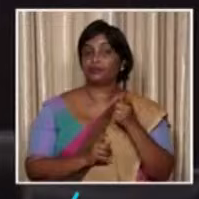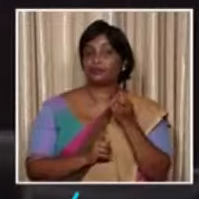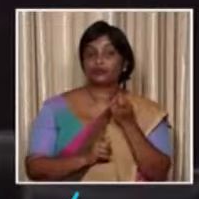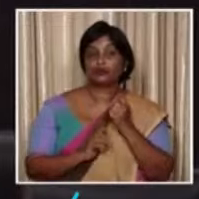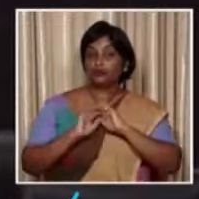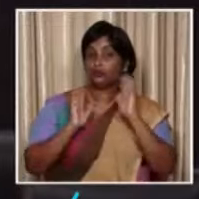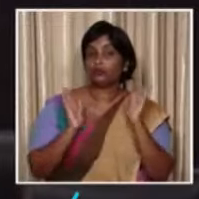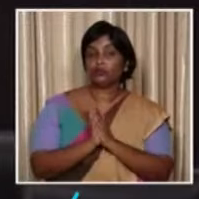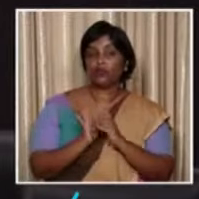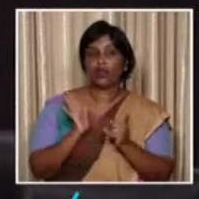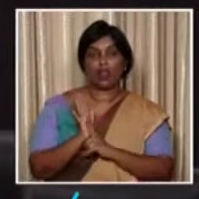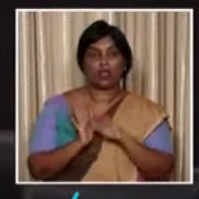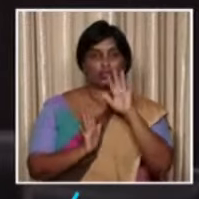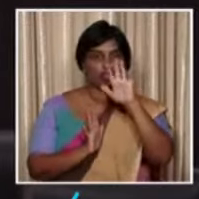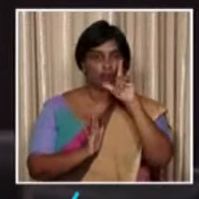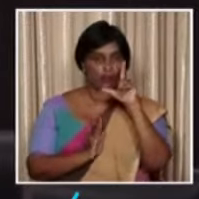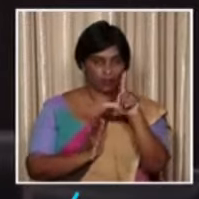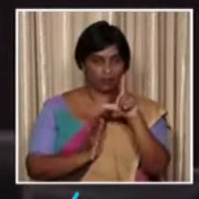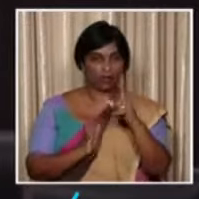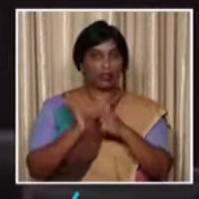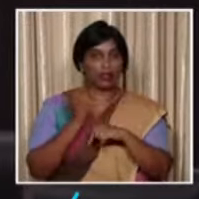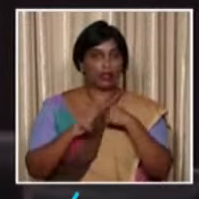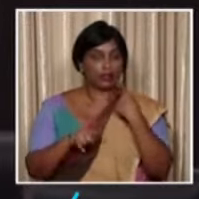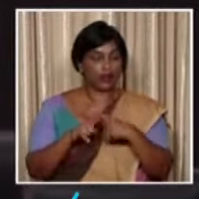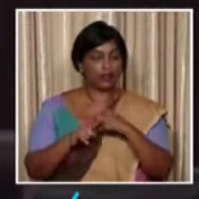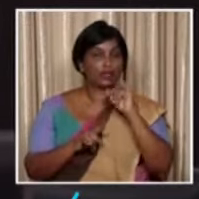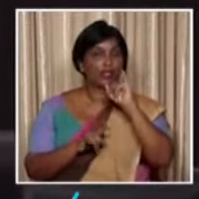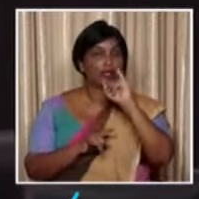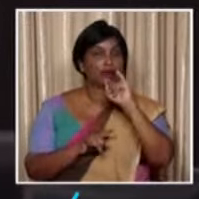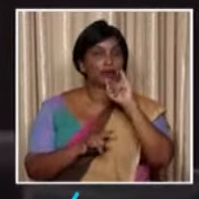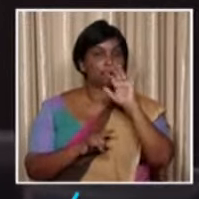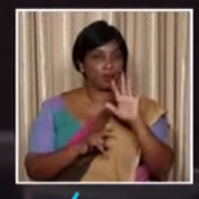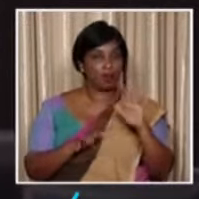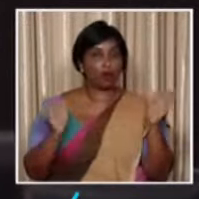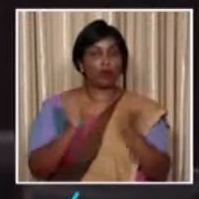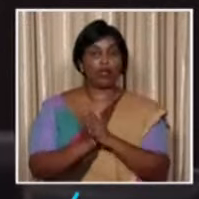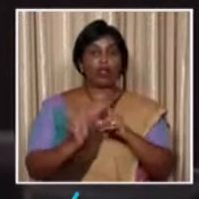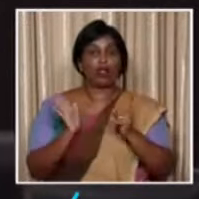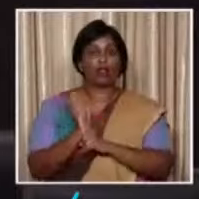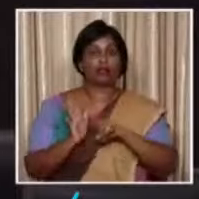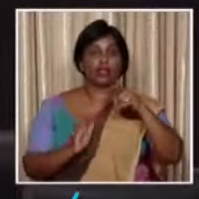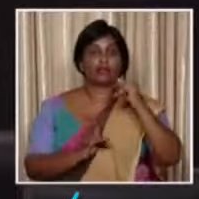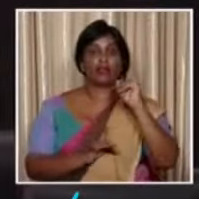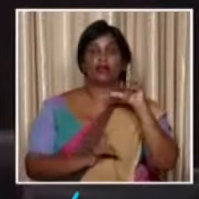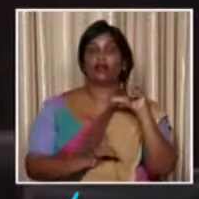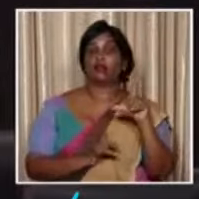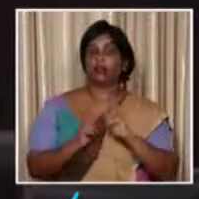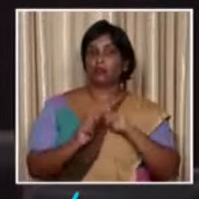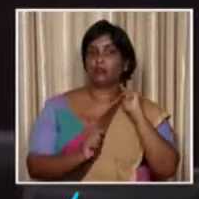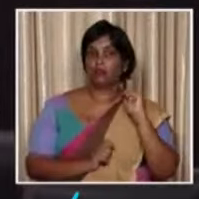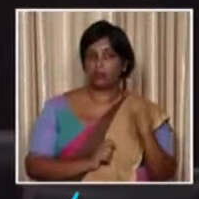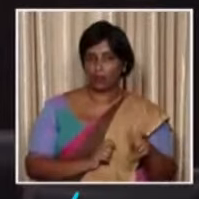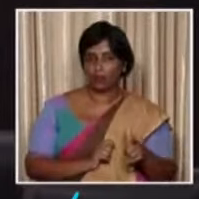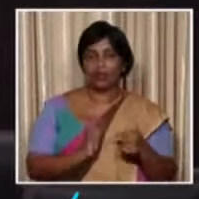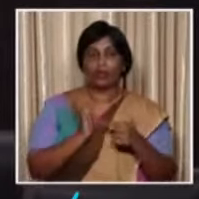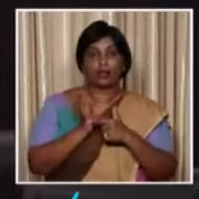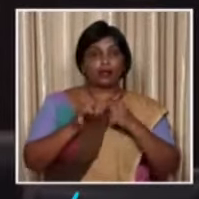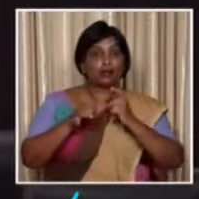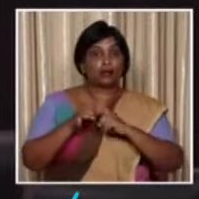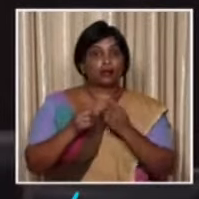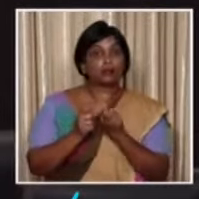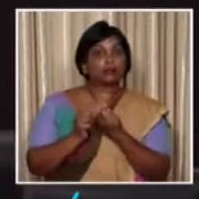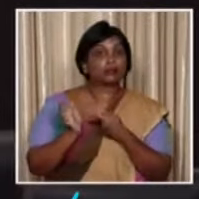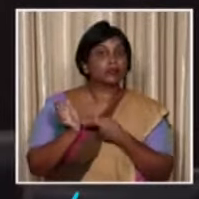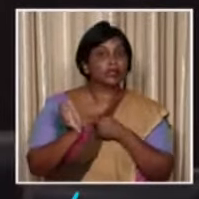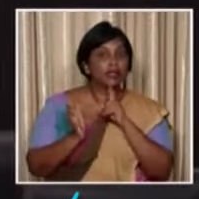වටිනාකම ගත්තොත් 197යි බද්ද 165යි 167ක් ගෙවලා තියෙනවා. මේකේ ටෙන්ඩර් එක දීලා තියෙන ගාන